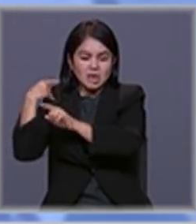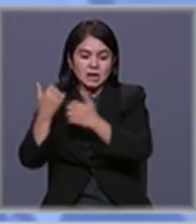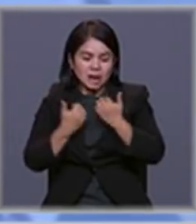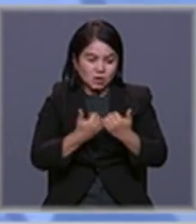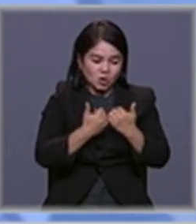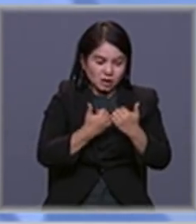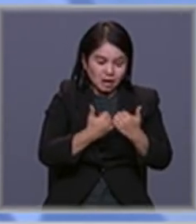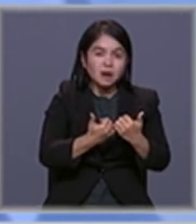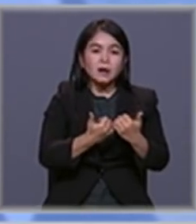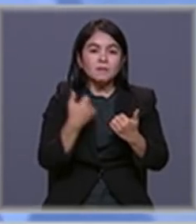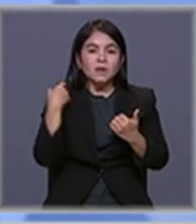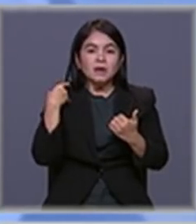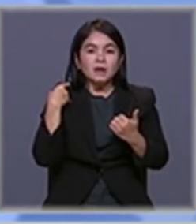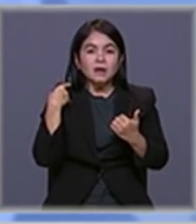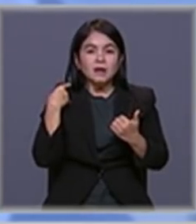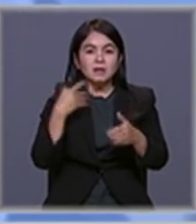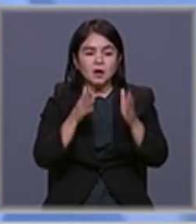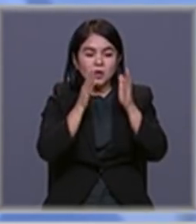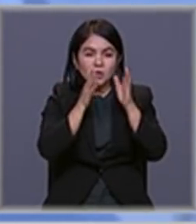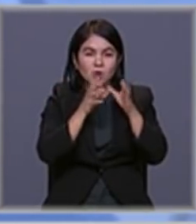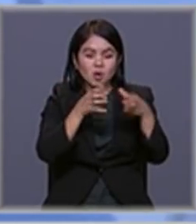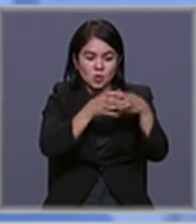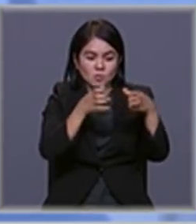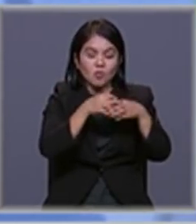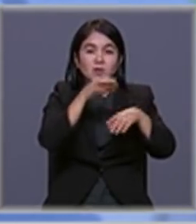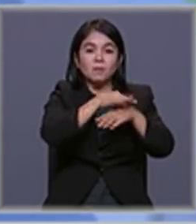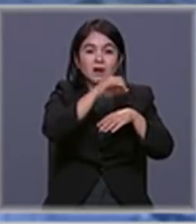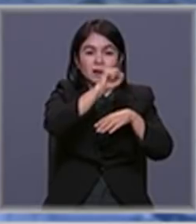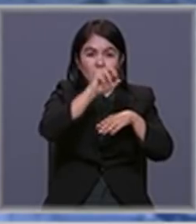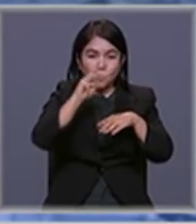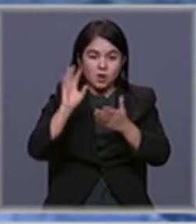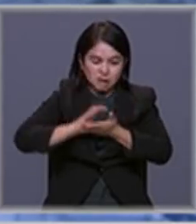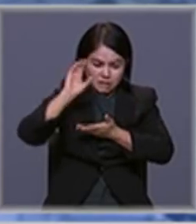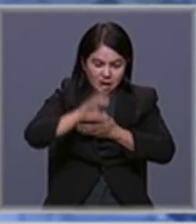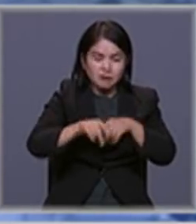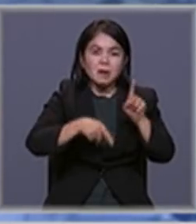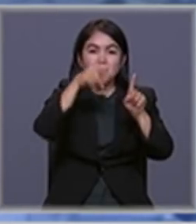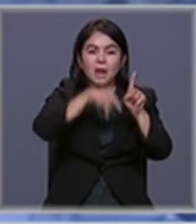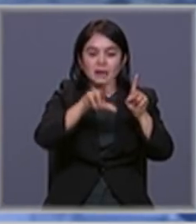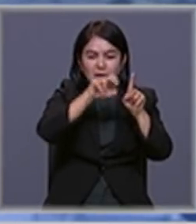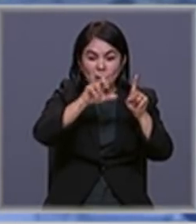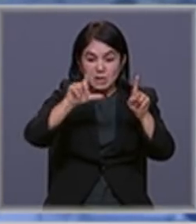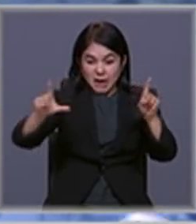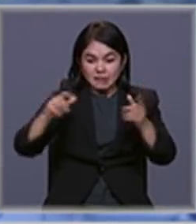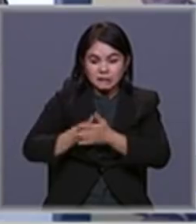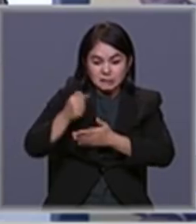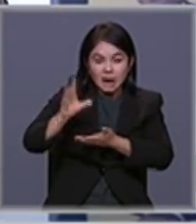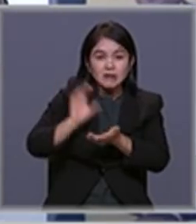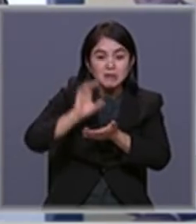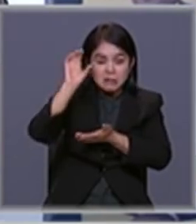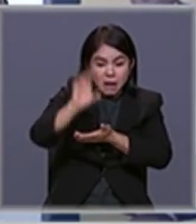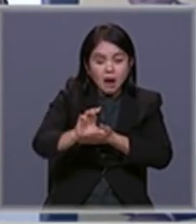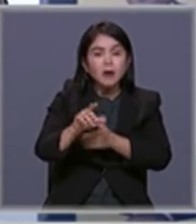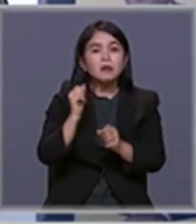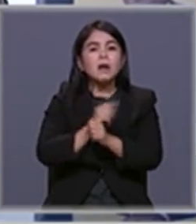ชุดเนี้ยคือชุดประวัติศาสตร ์1,300 มนุษย์ประวัติศาสตร์ 1,300 ล้าน สรุปแล้ว 1,300 ล้านเพื่อ ค่